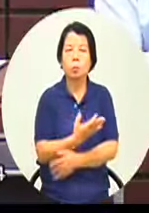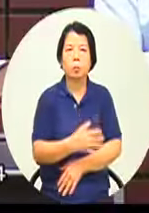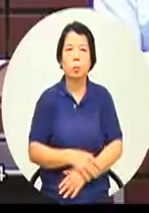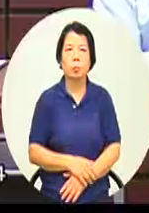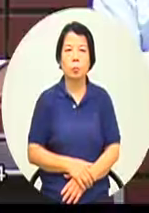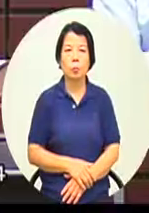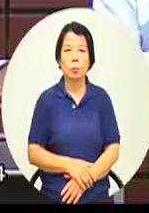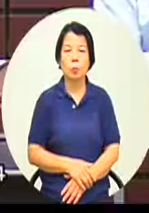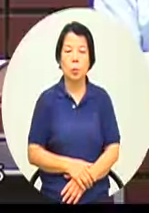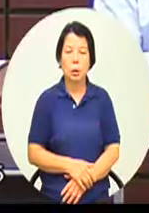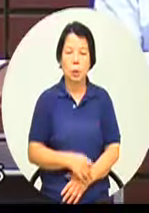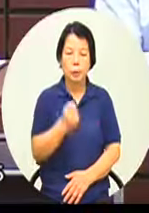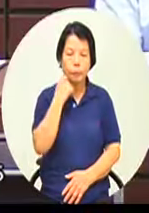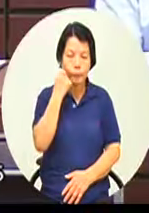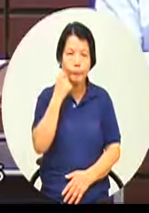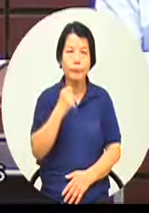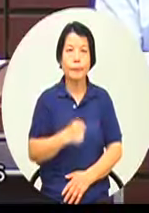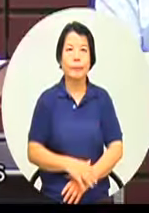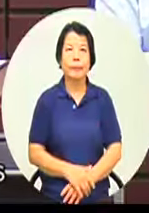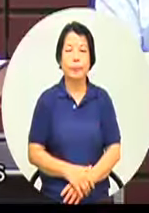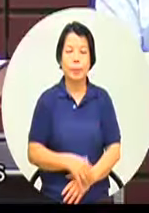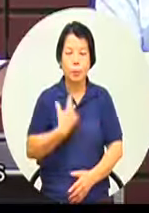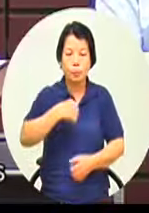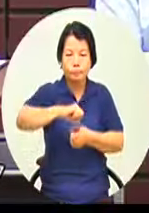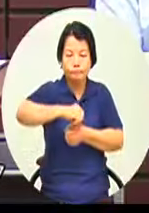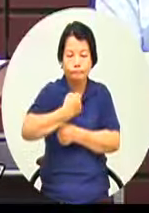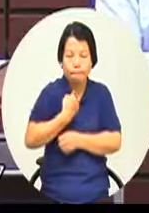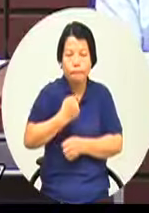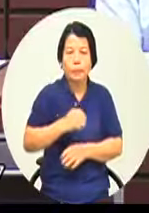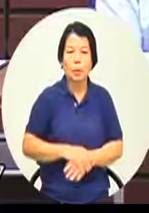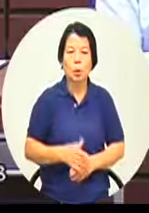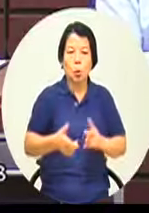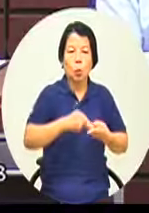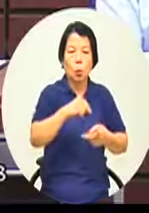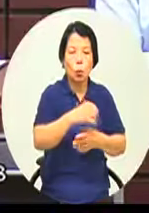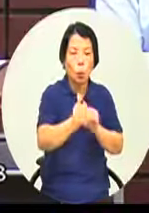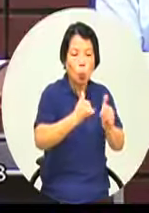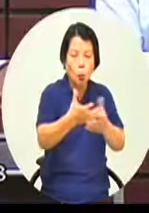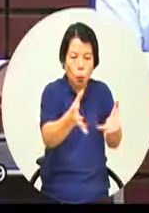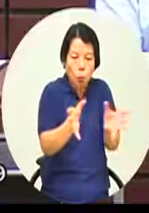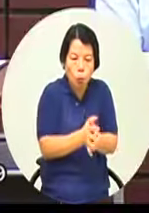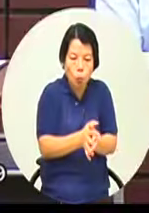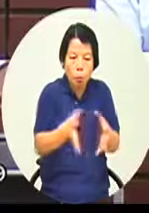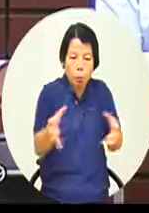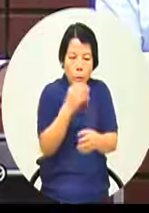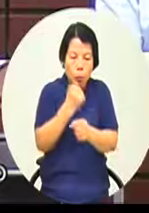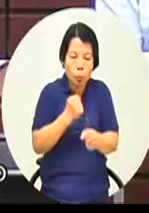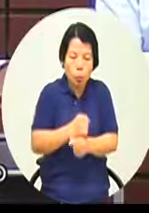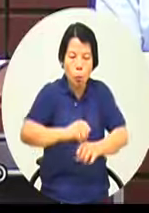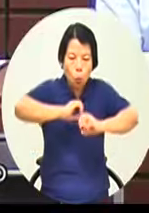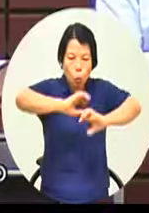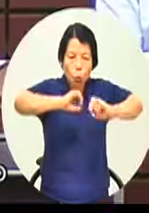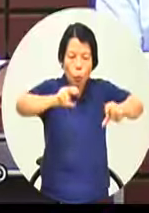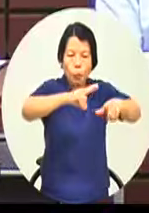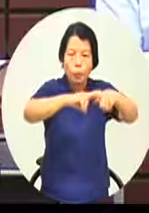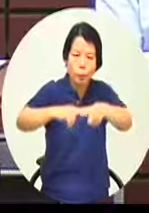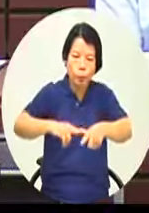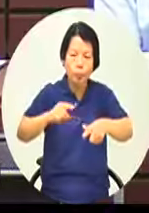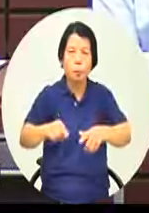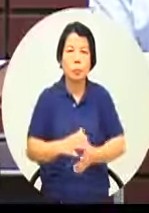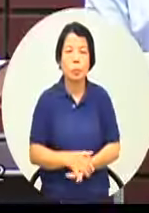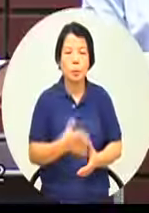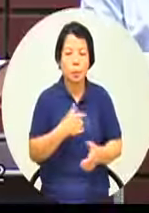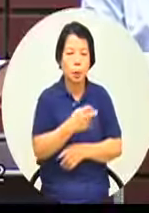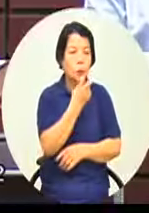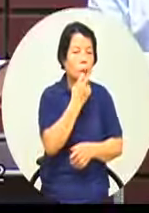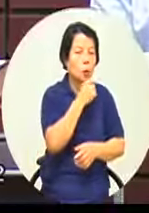足。那么我们愿意哦来加强，来跟一些民间团体的合作来先导。好、哦、啊，那么我们跟中央